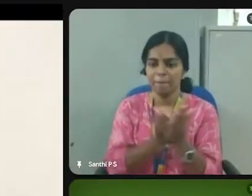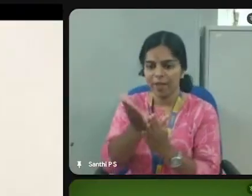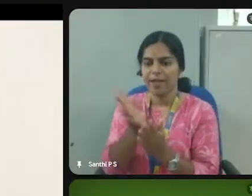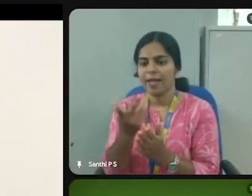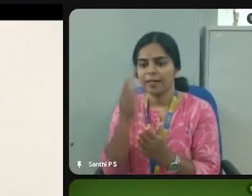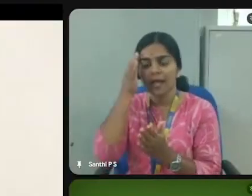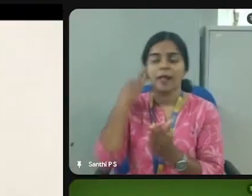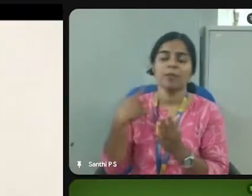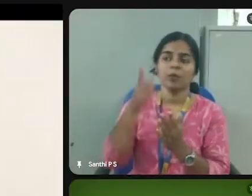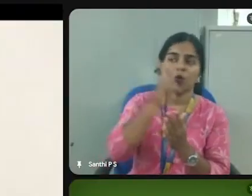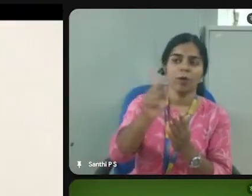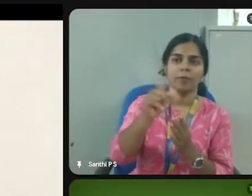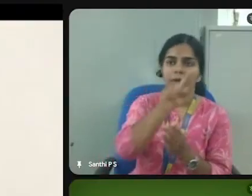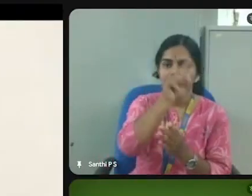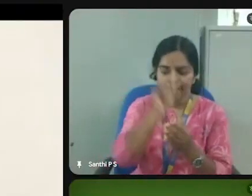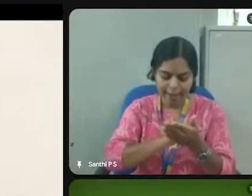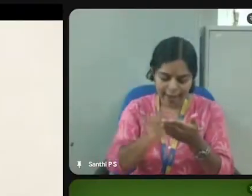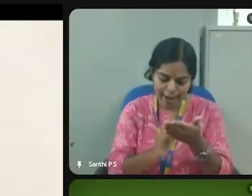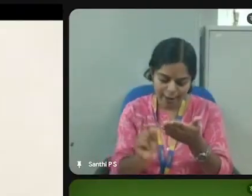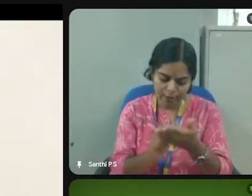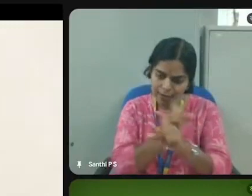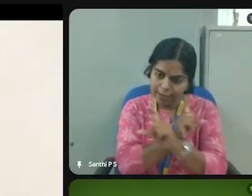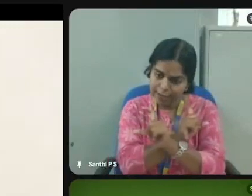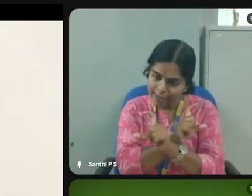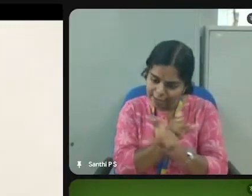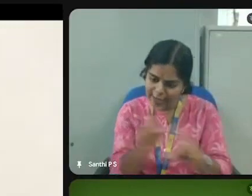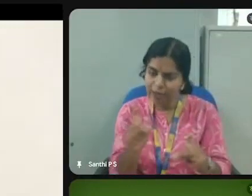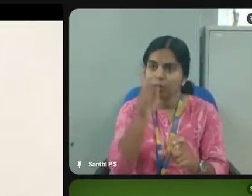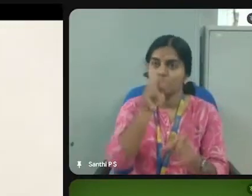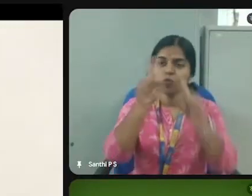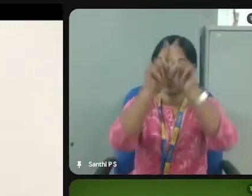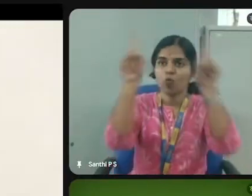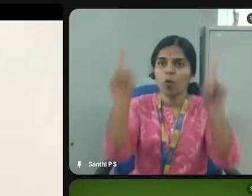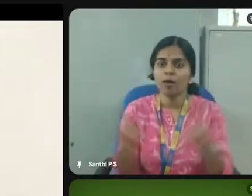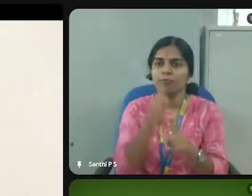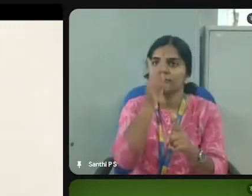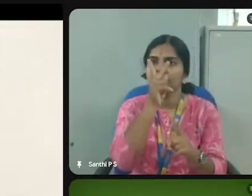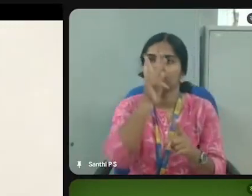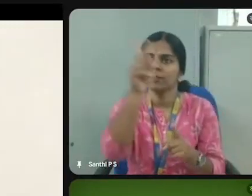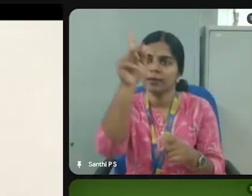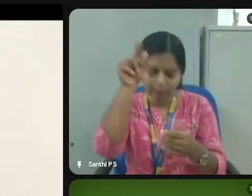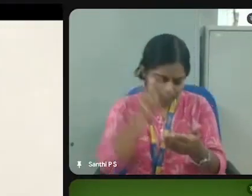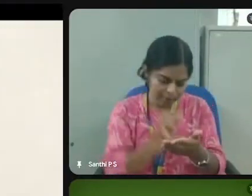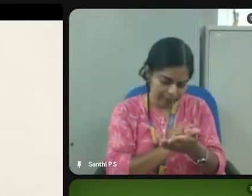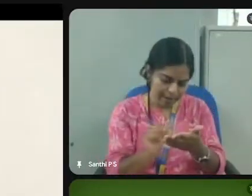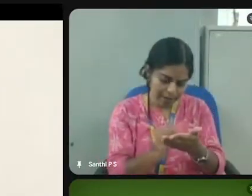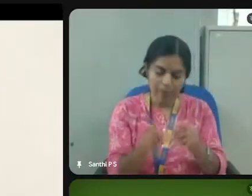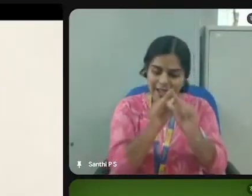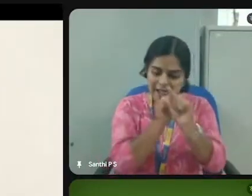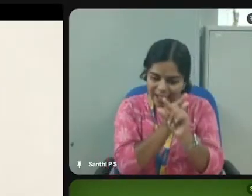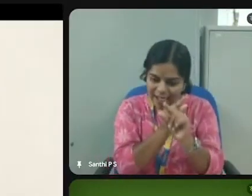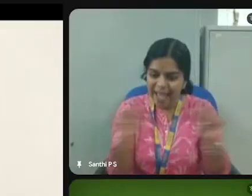ഫിഗറും ഗ്രൗണ്ടും, അതായത് കുട്ടി എഴുതുമ്പം കറക്റ്റായിട്ട് അവർക്ക് നേരെ ആ ലൈനിന്റെ ഉള്ളിൽ തന്നെ അവർക്ക്